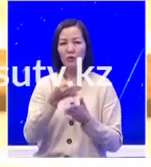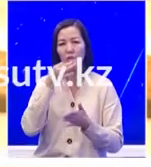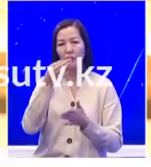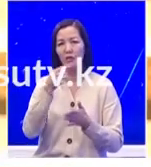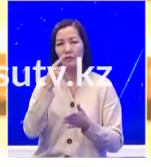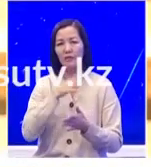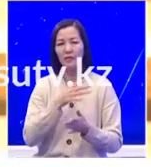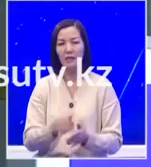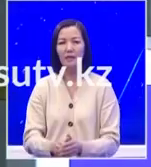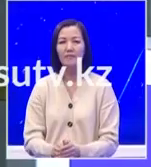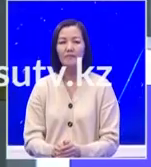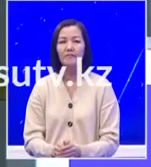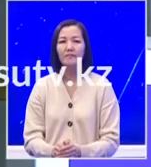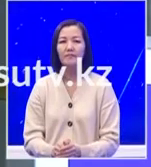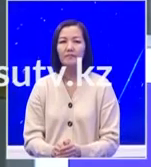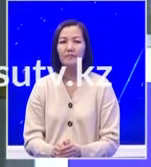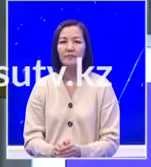айтты.